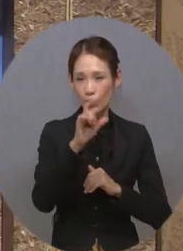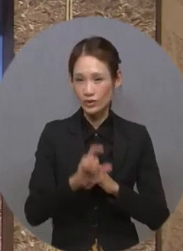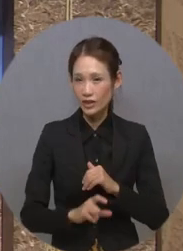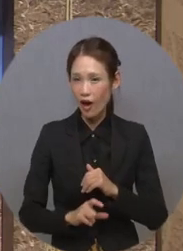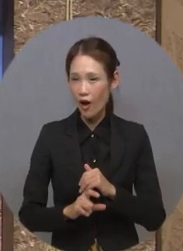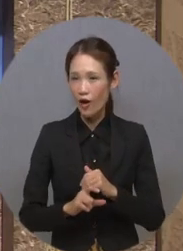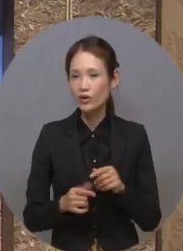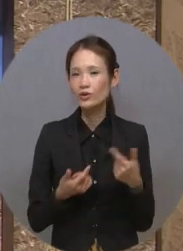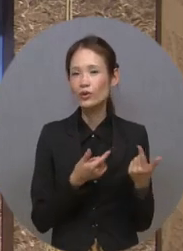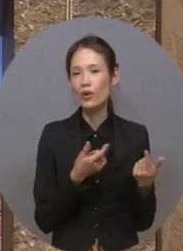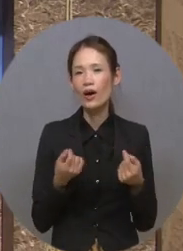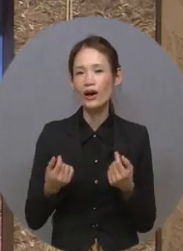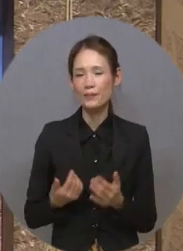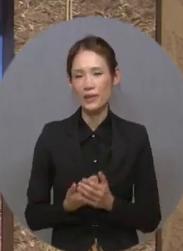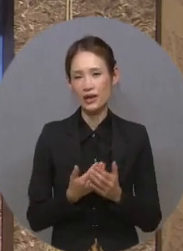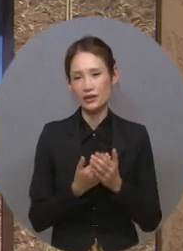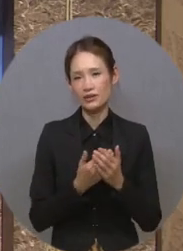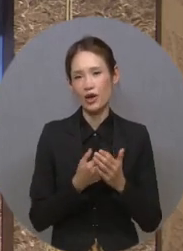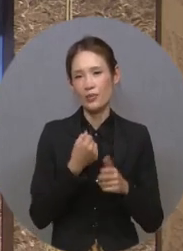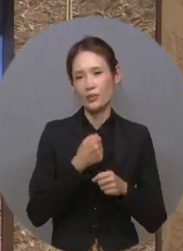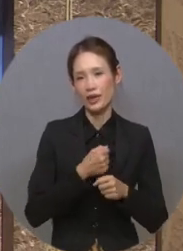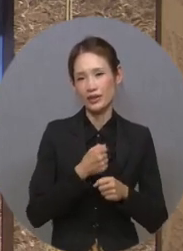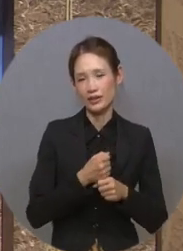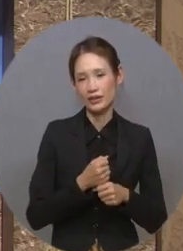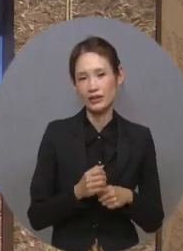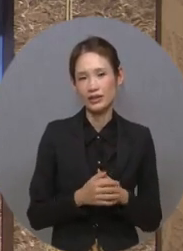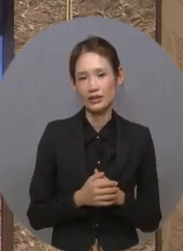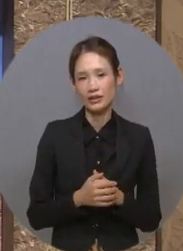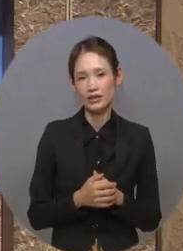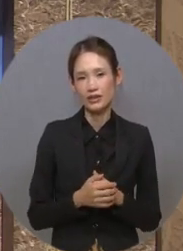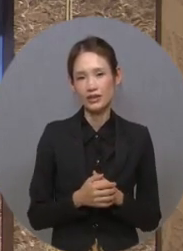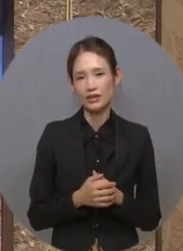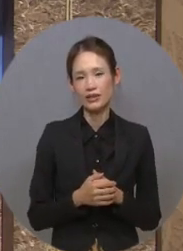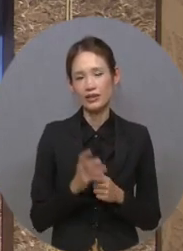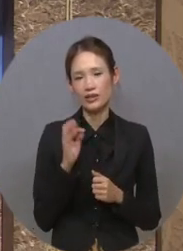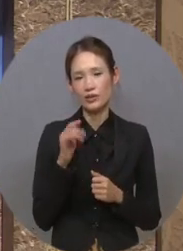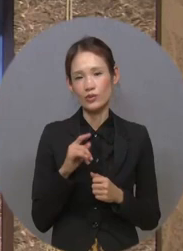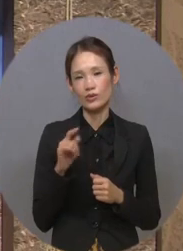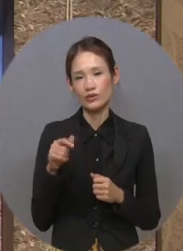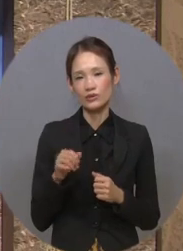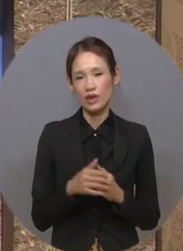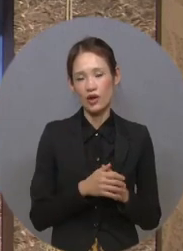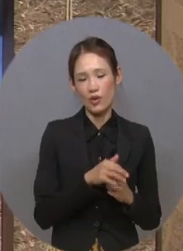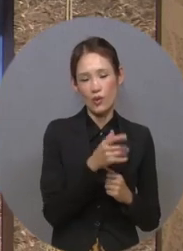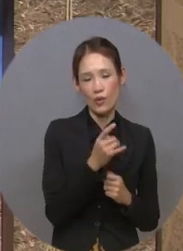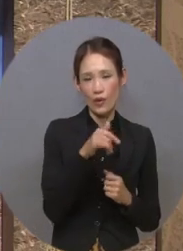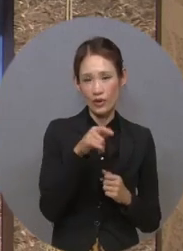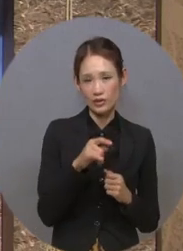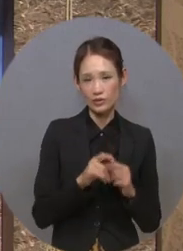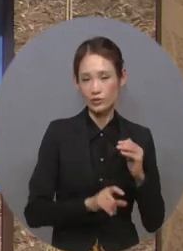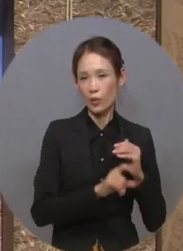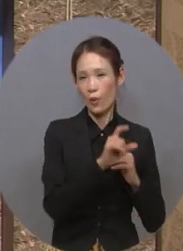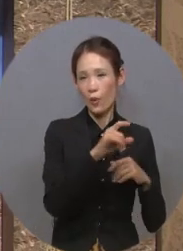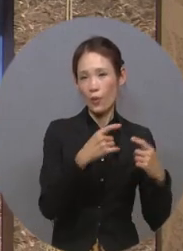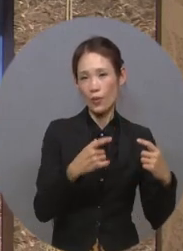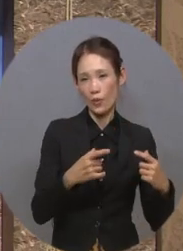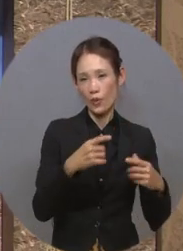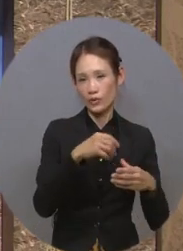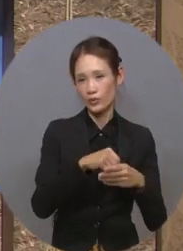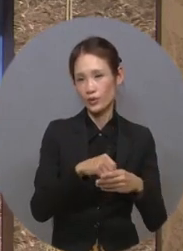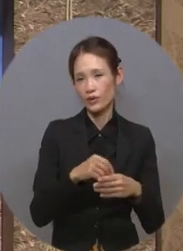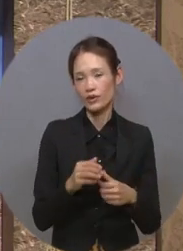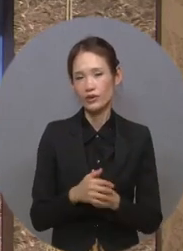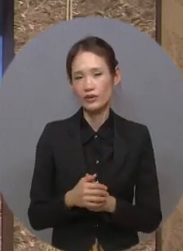만들어주고 싶었거든요. 네네. 우리가 이제 주로 이제 옥정이나 회천이나 이쪽은 이제 동쪽으로 속하고 예.